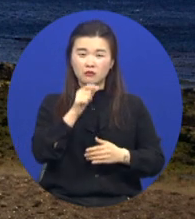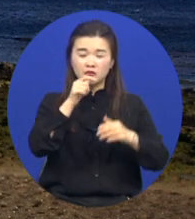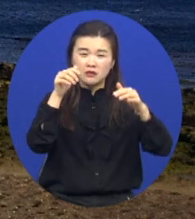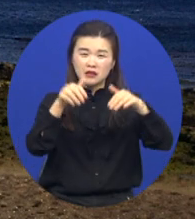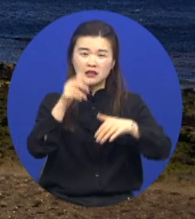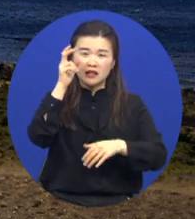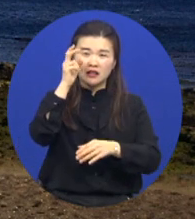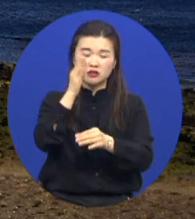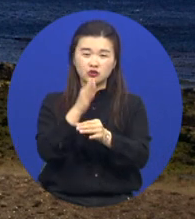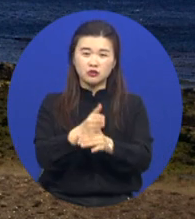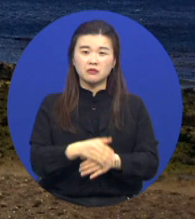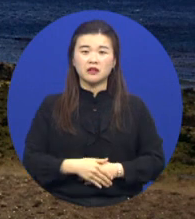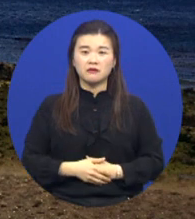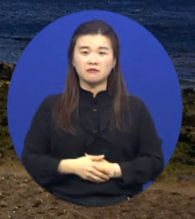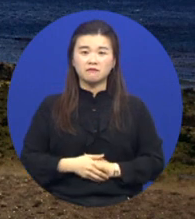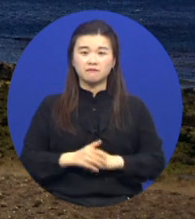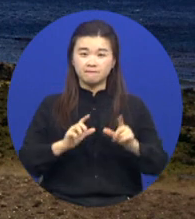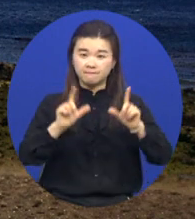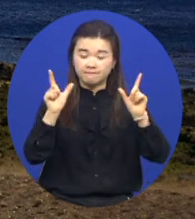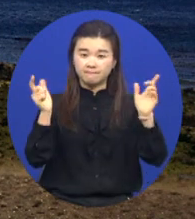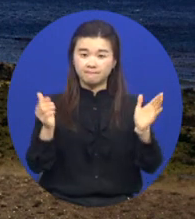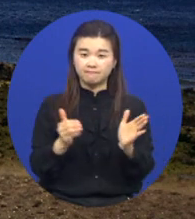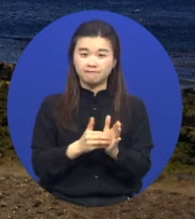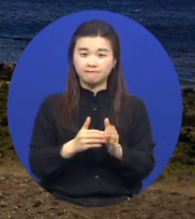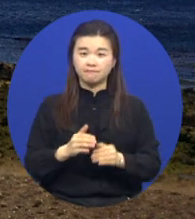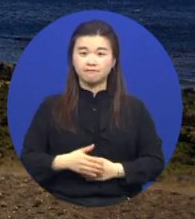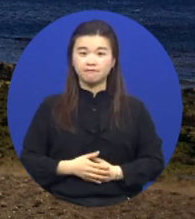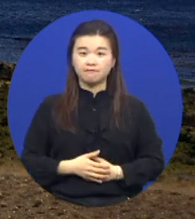날씨 예상 됩니다 떼 쉬었습니다